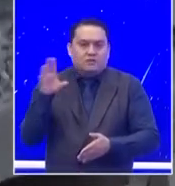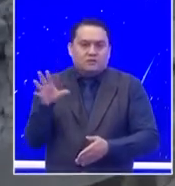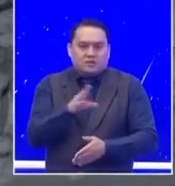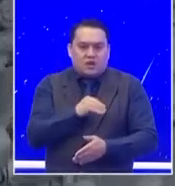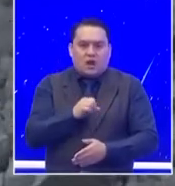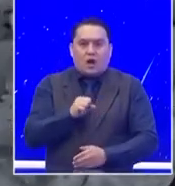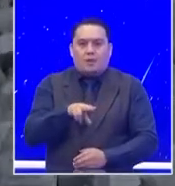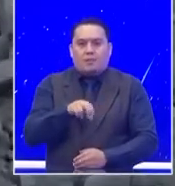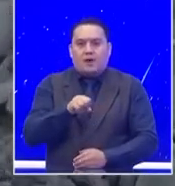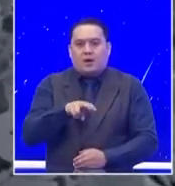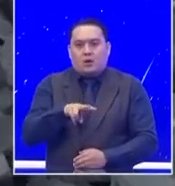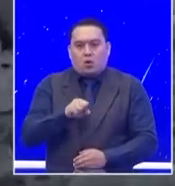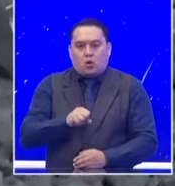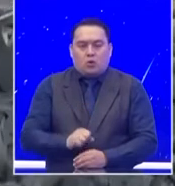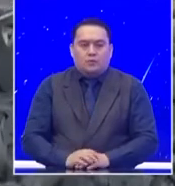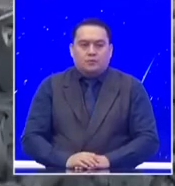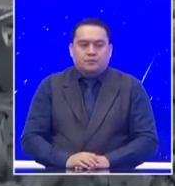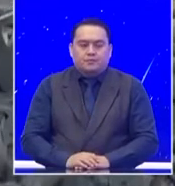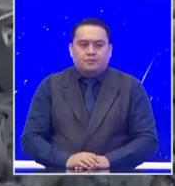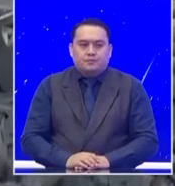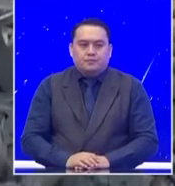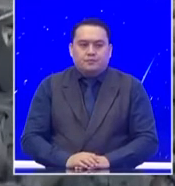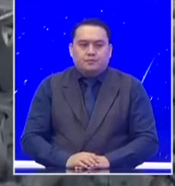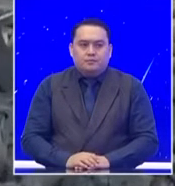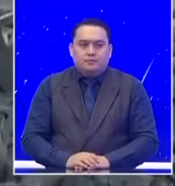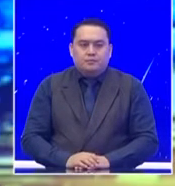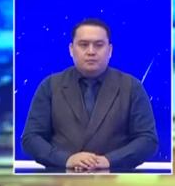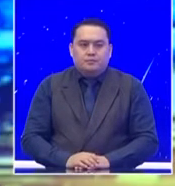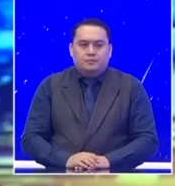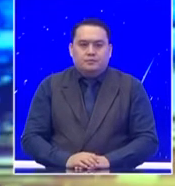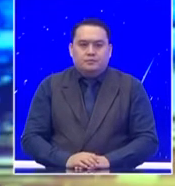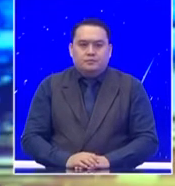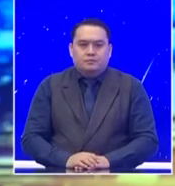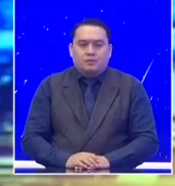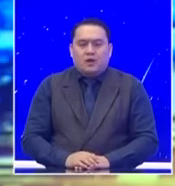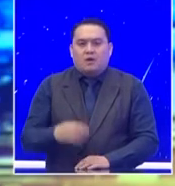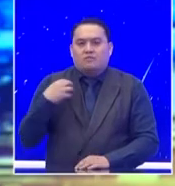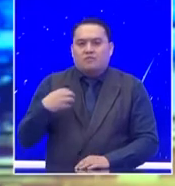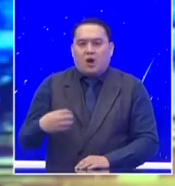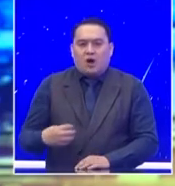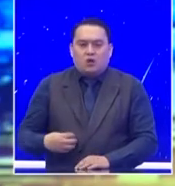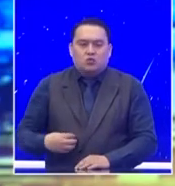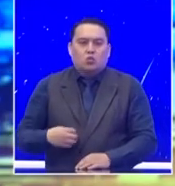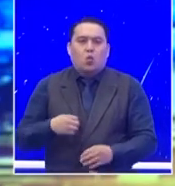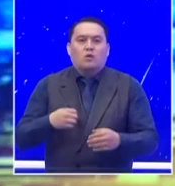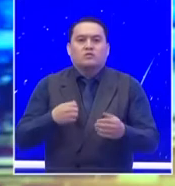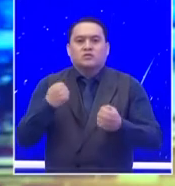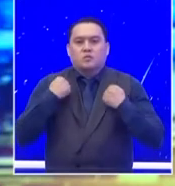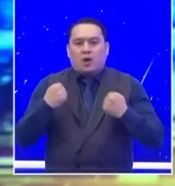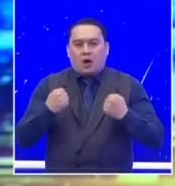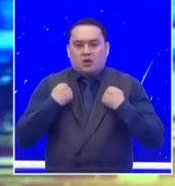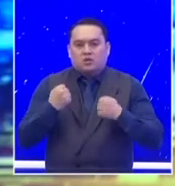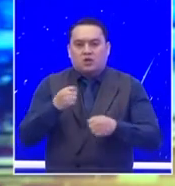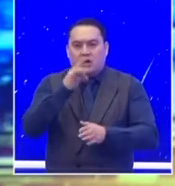окрестности города Алеппо. Французский биатлонист Мартен Фуркат